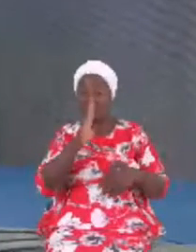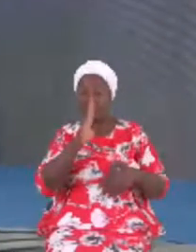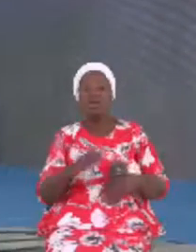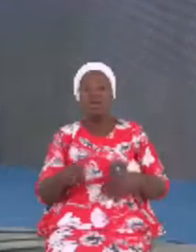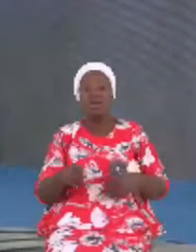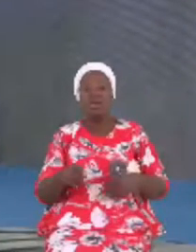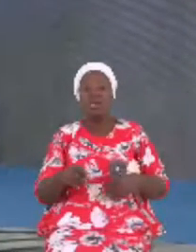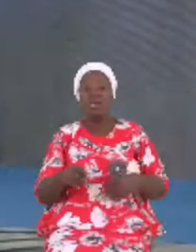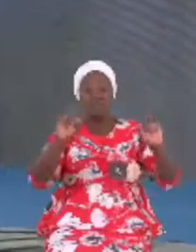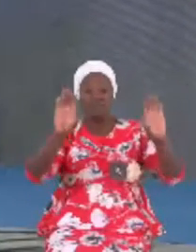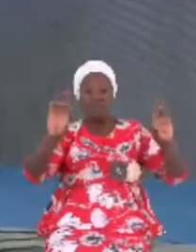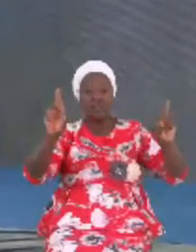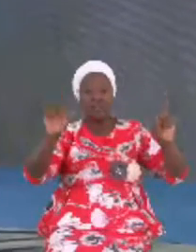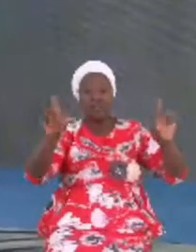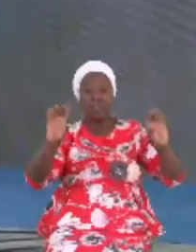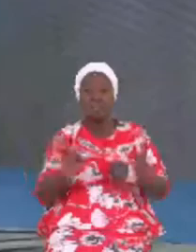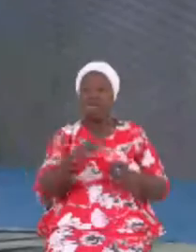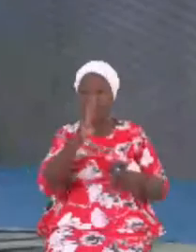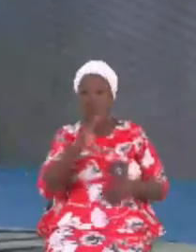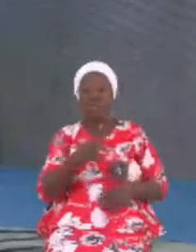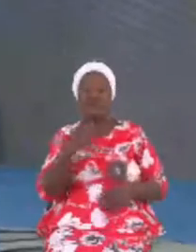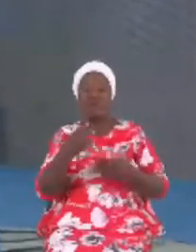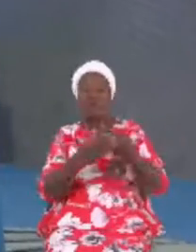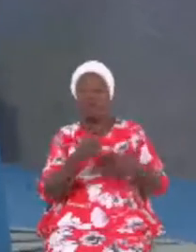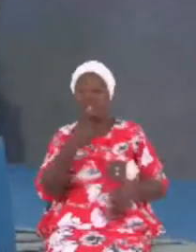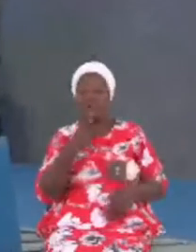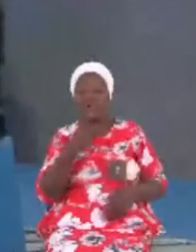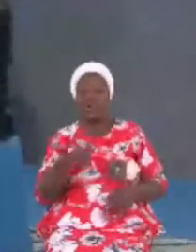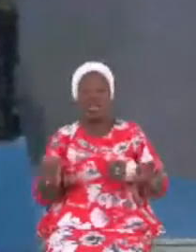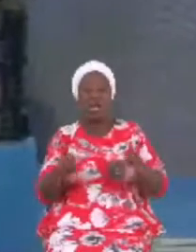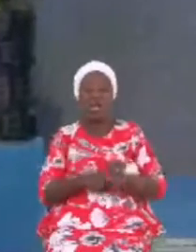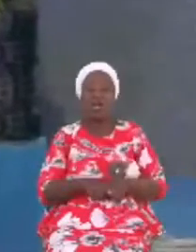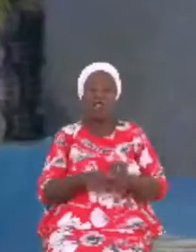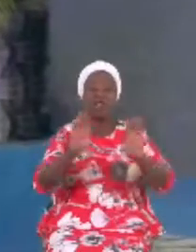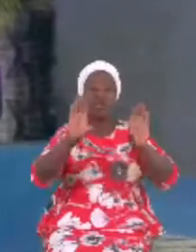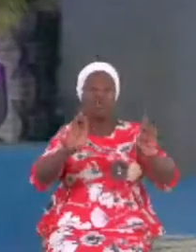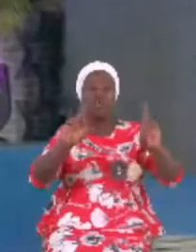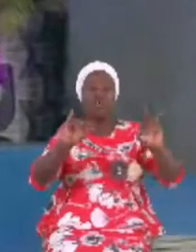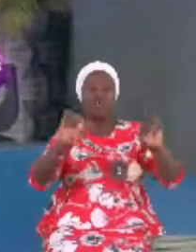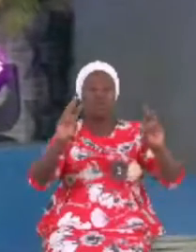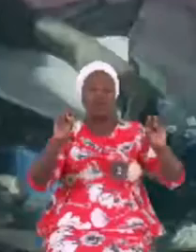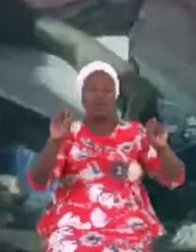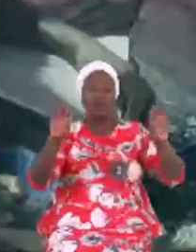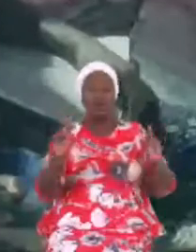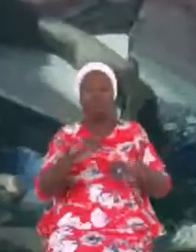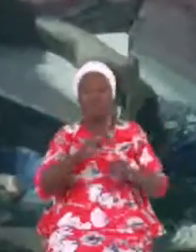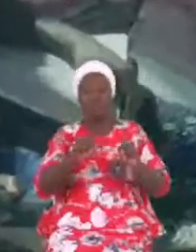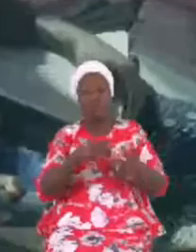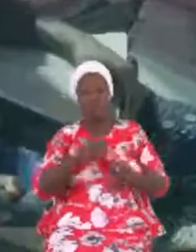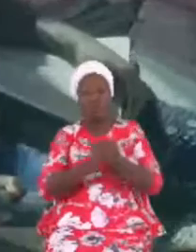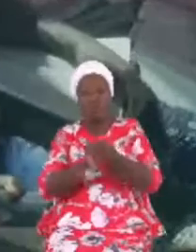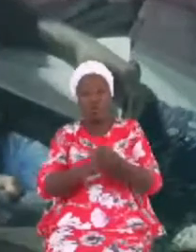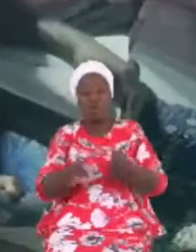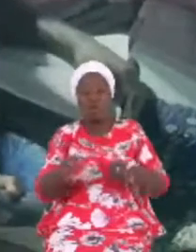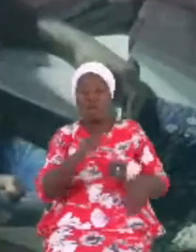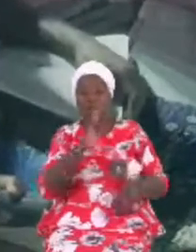rouges comme la pourpre, il va te laver aussi blanc que la neige. Il le fera ce soir.